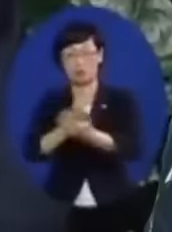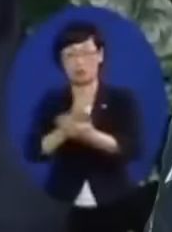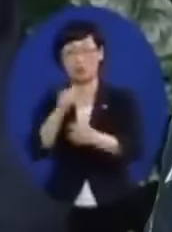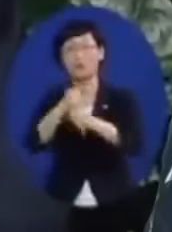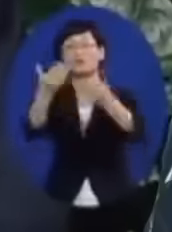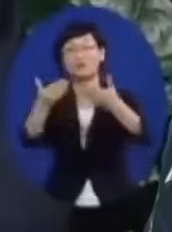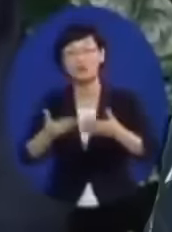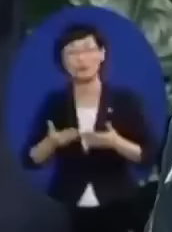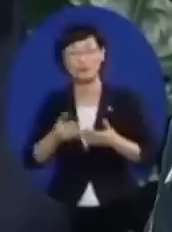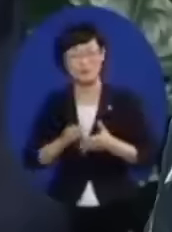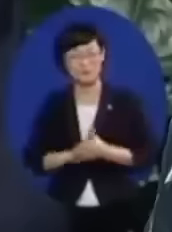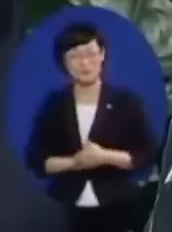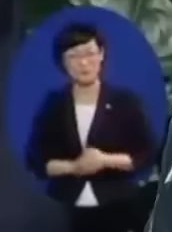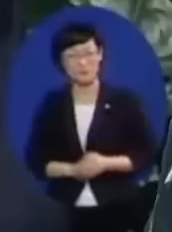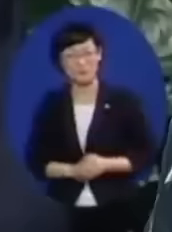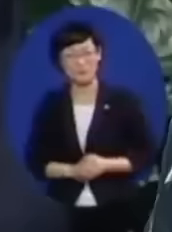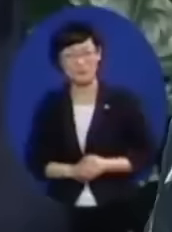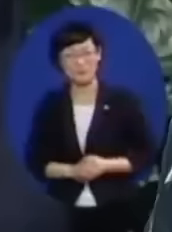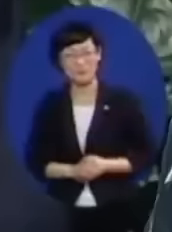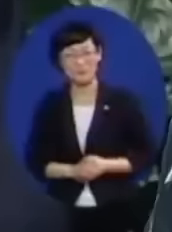하나님인 것입니다.